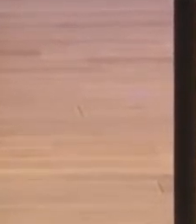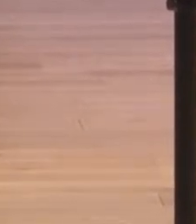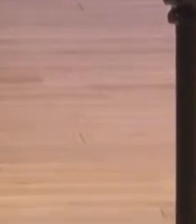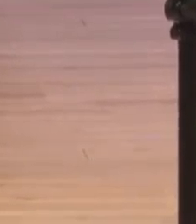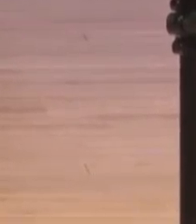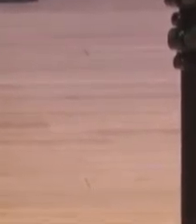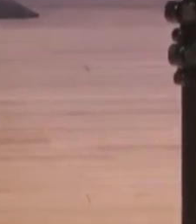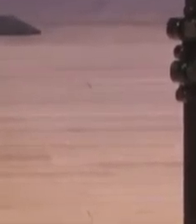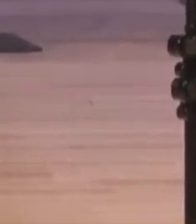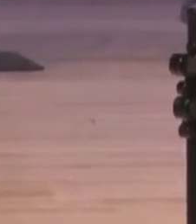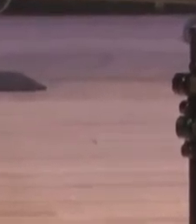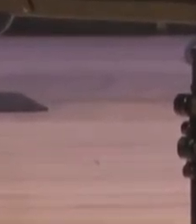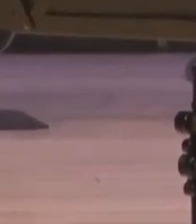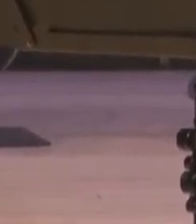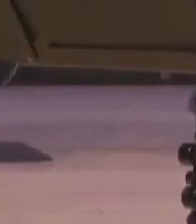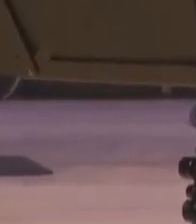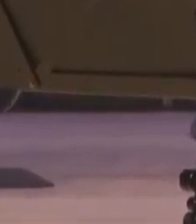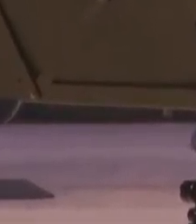日本